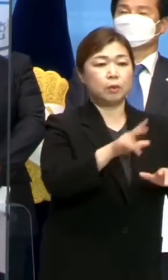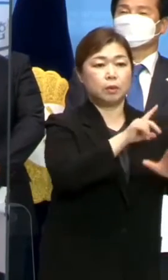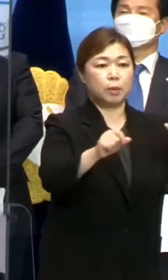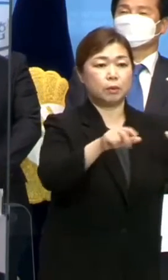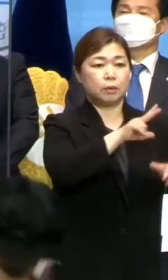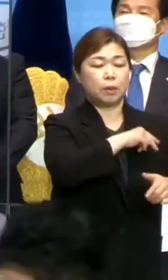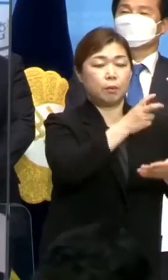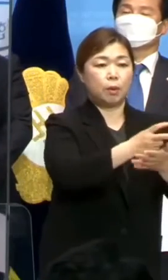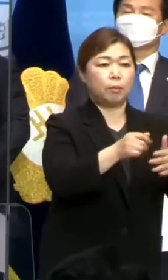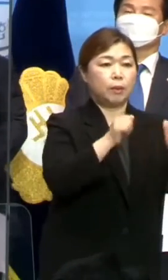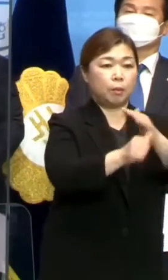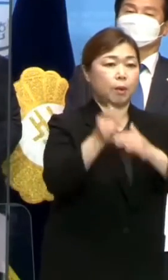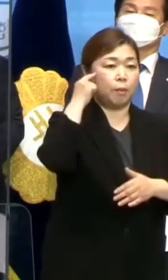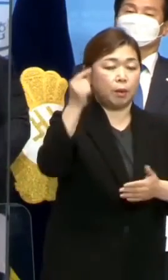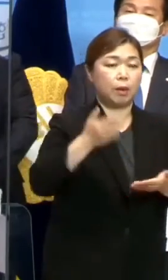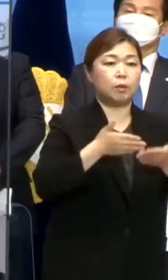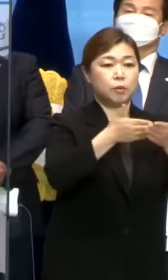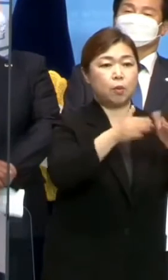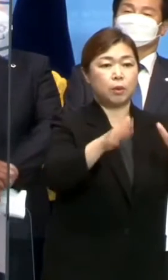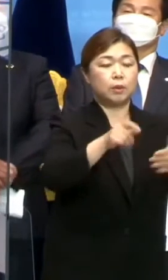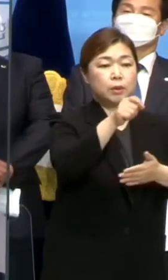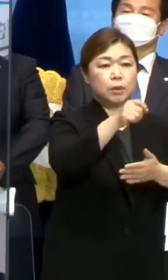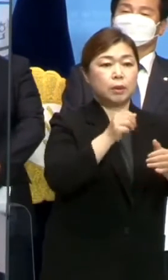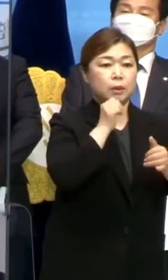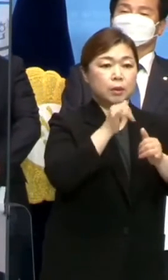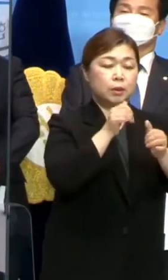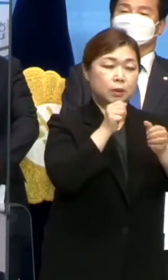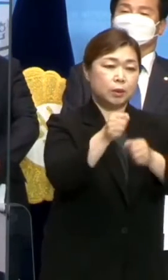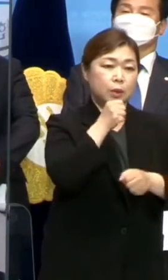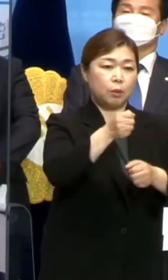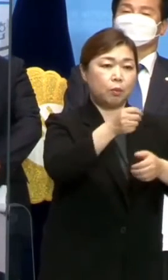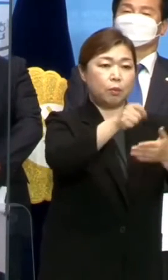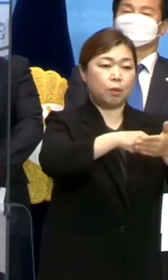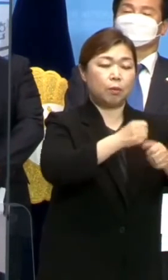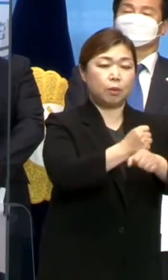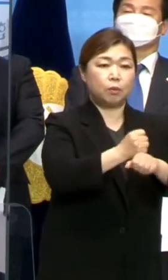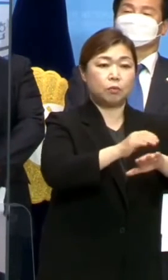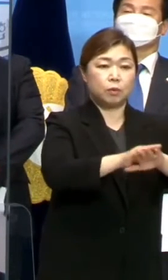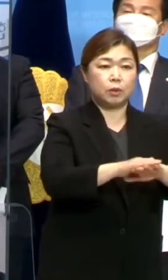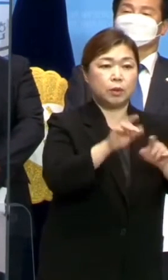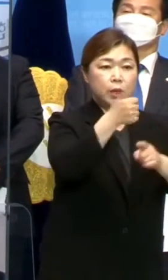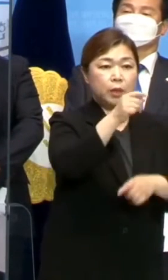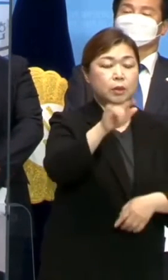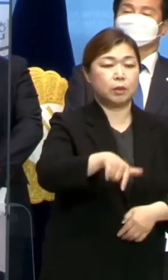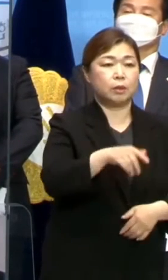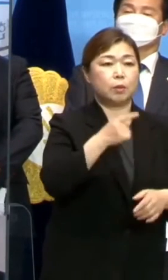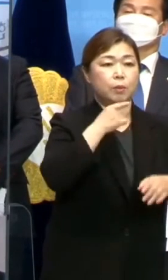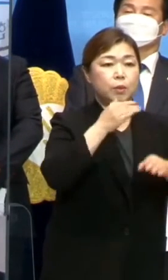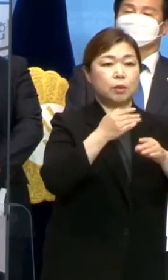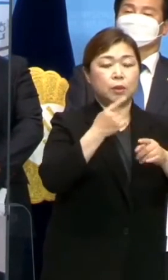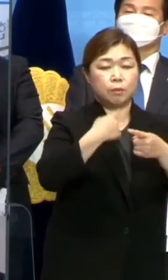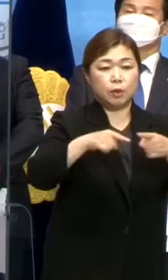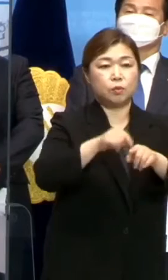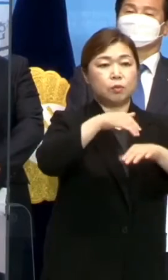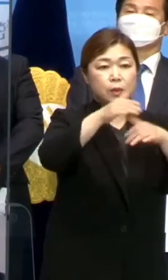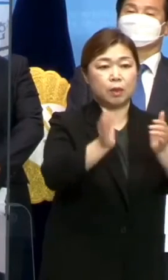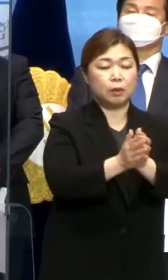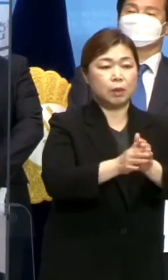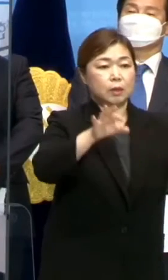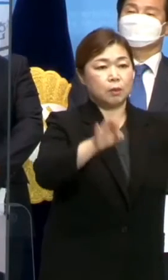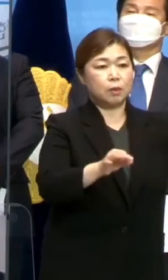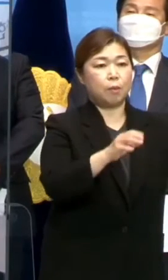제정 안 을 대표발의 하시고 오늘 기자회견을 주최해 주신 위 회식 의원님과 우리 민주당 자 추와 균형